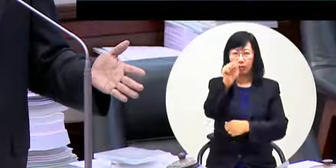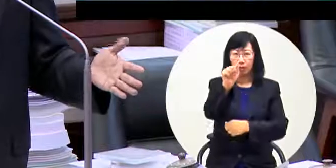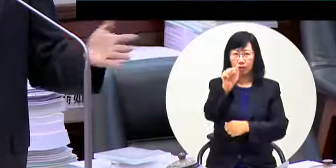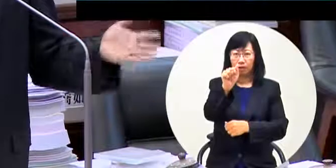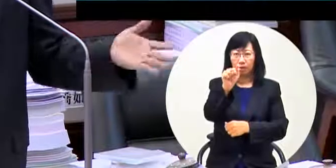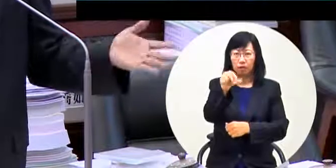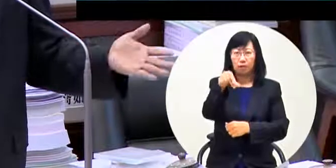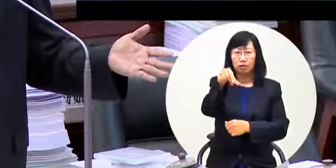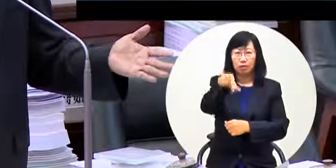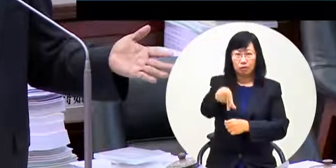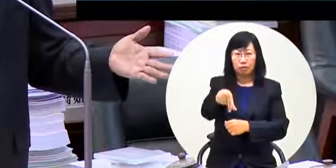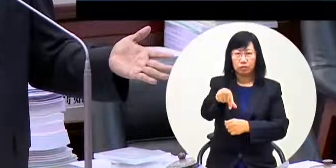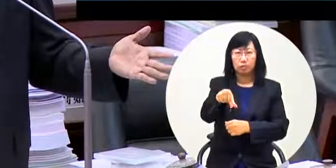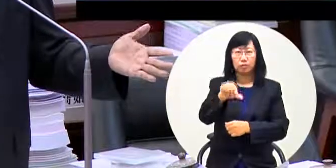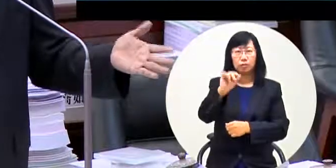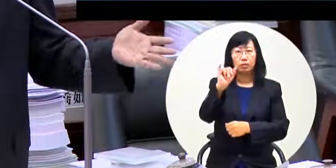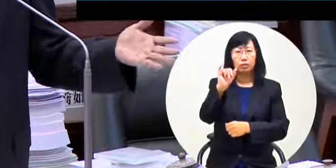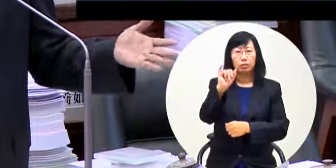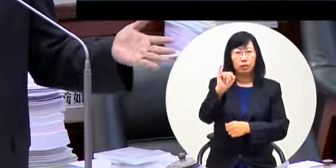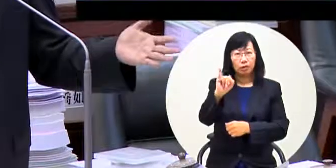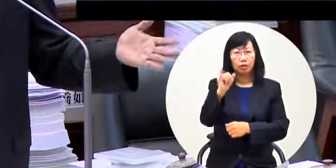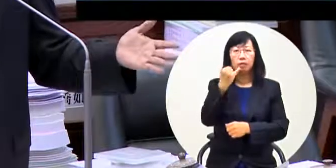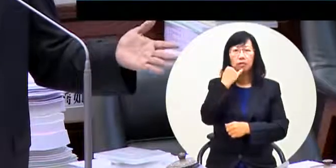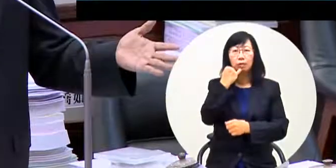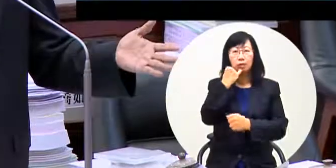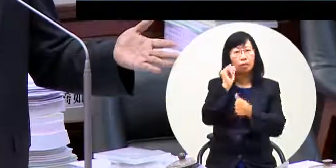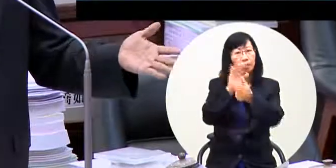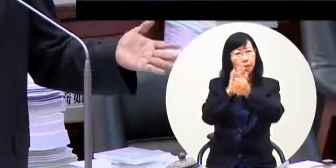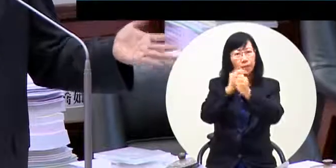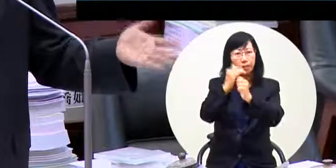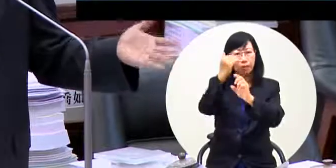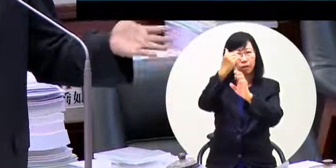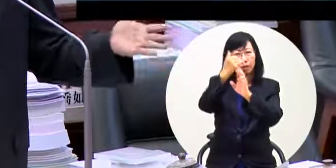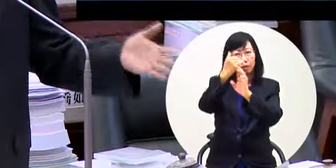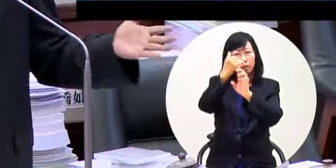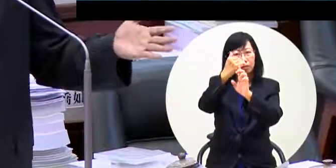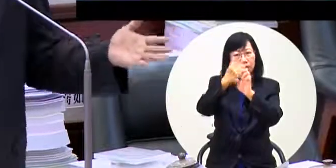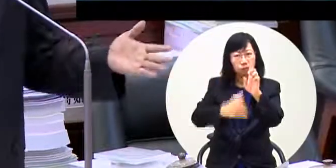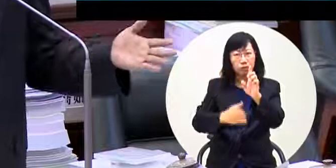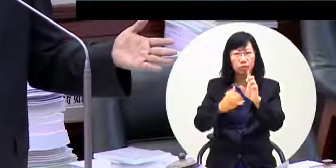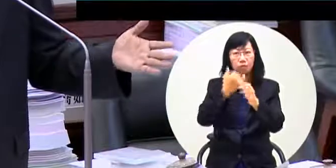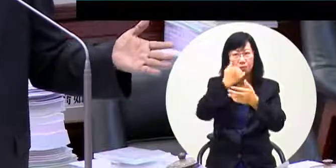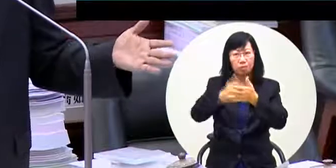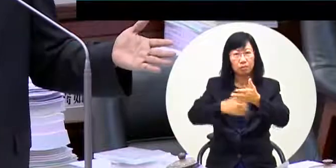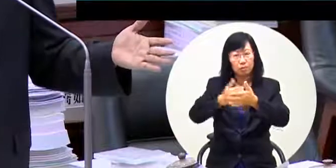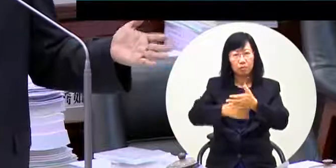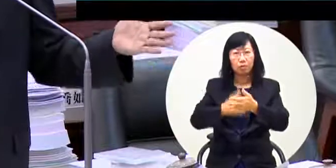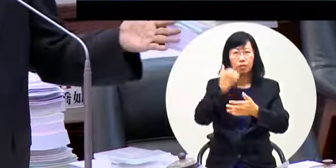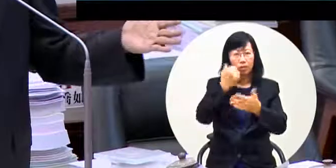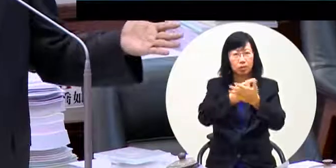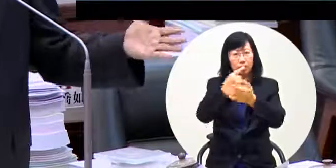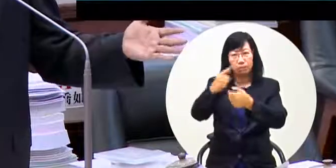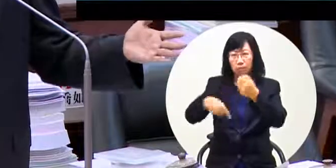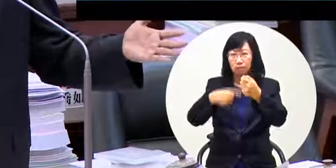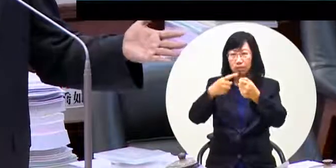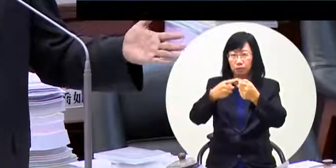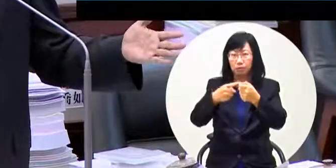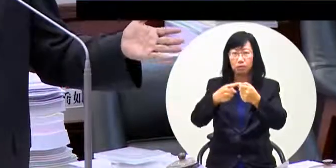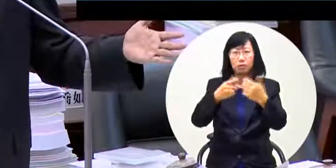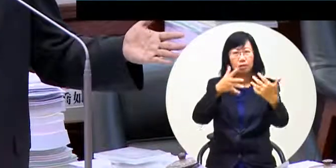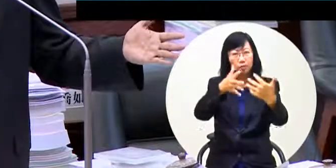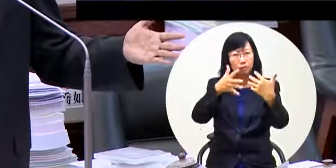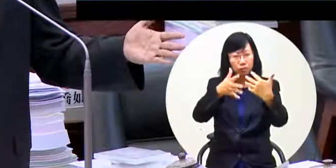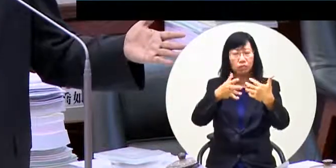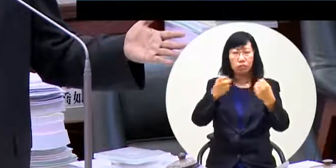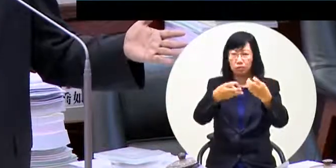低，有没有办法？我们每一次的部门咨询，每一年都在谈这一件事情。高雄市这一两年